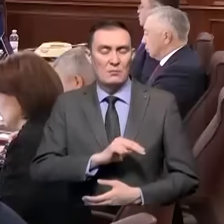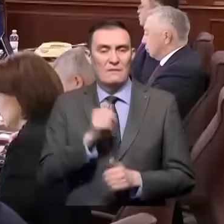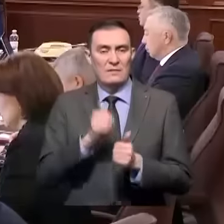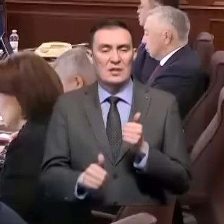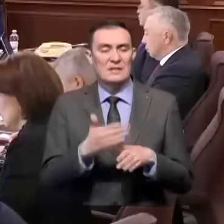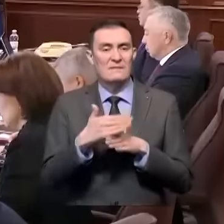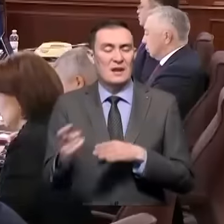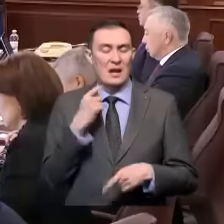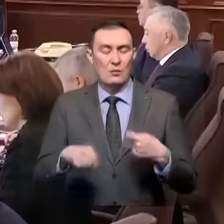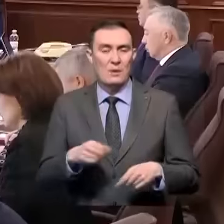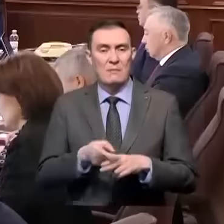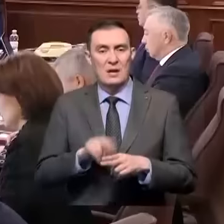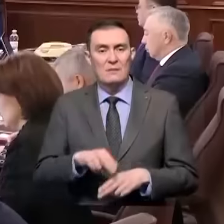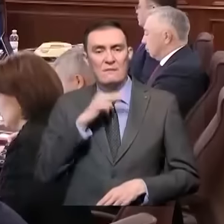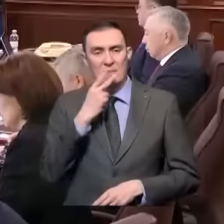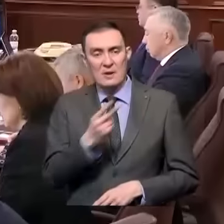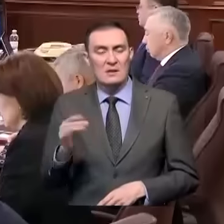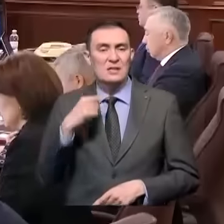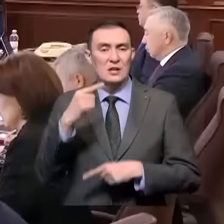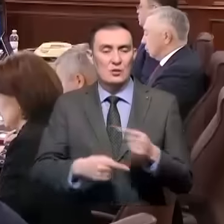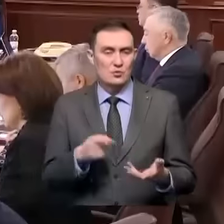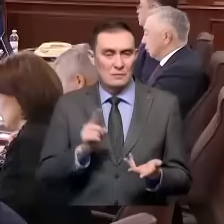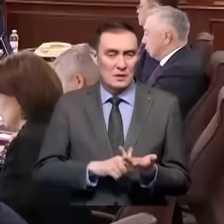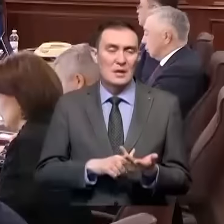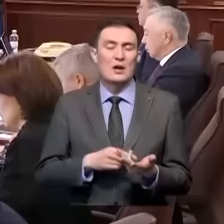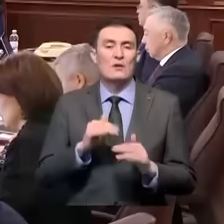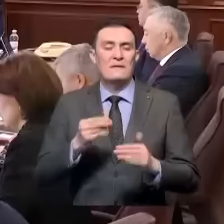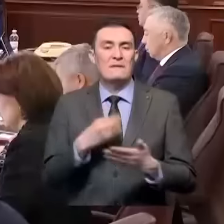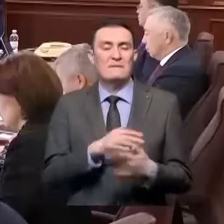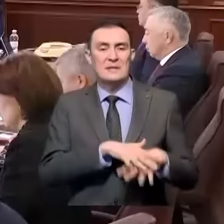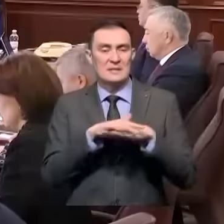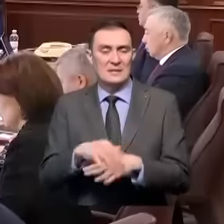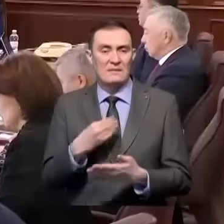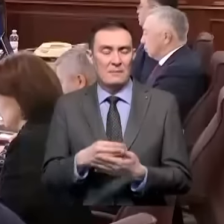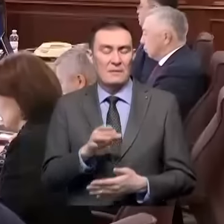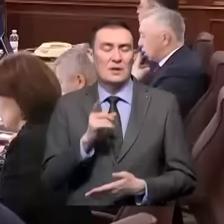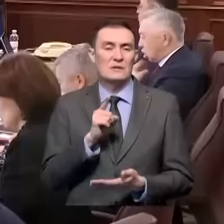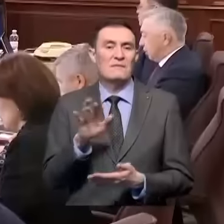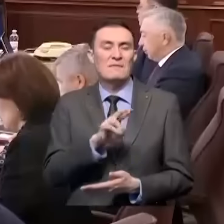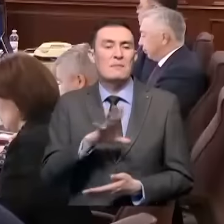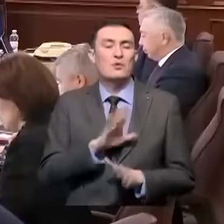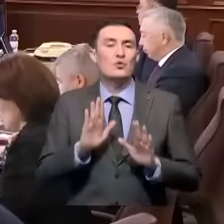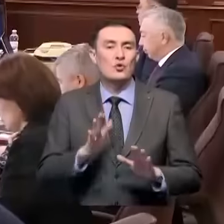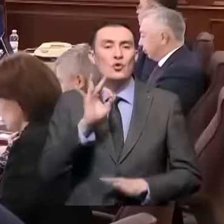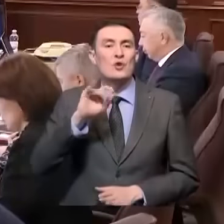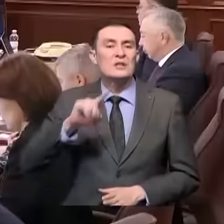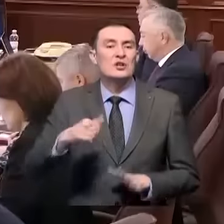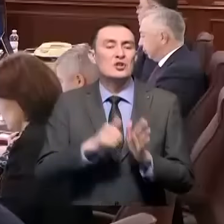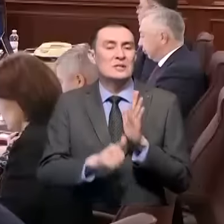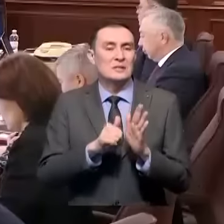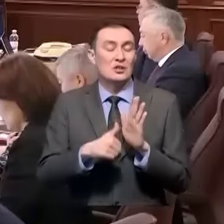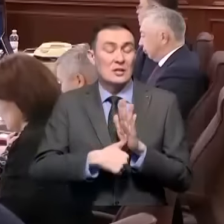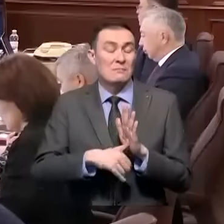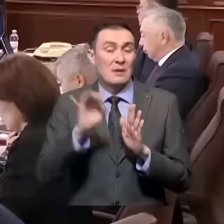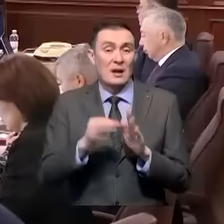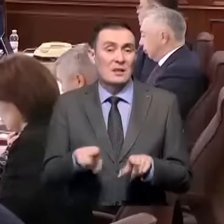сферах экономики. Поэтому обращаю внимание на следующее. Рост инвестиций в основной капитал в январе составил всего